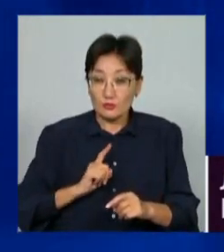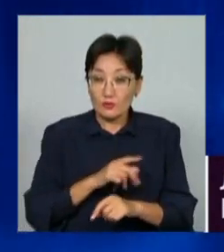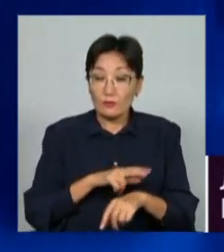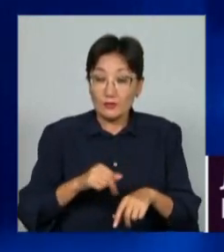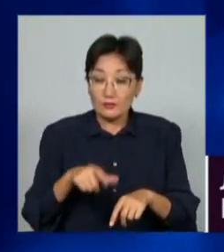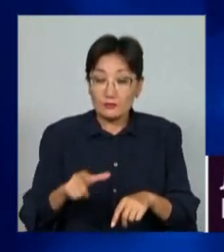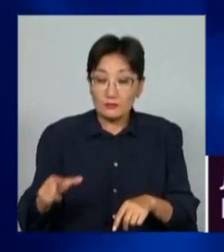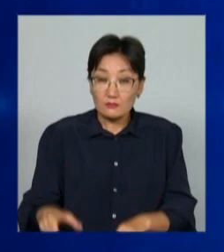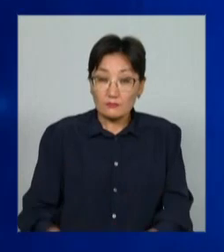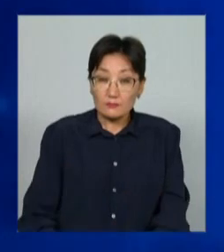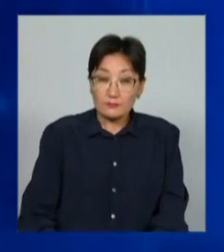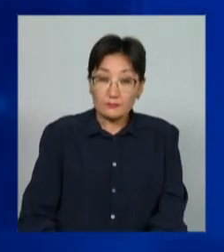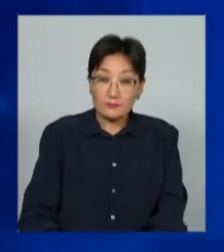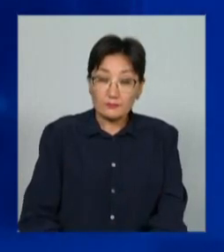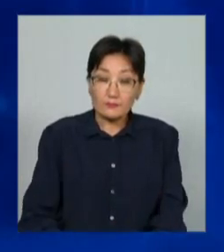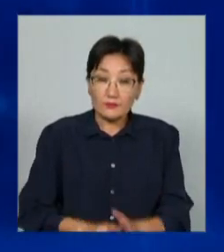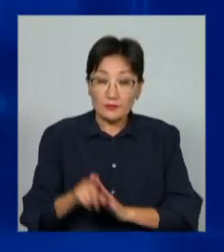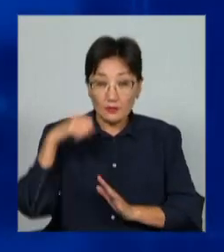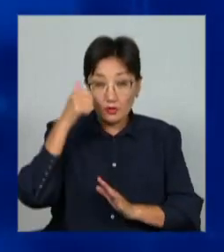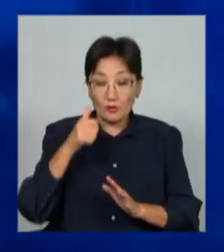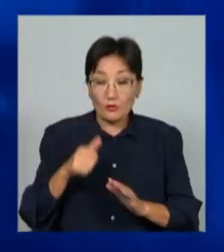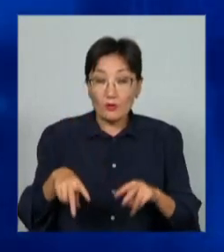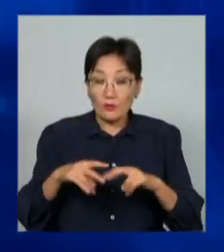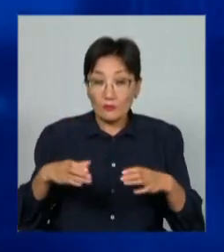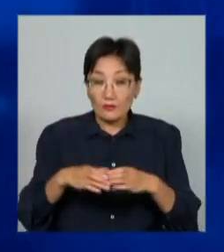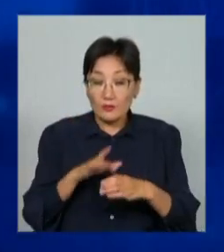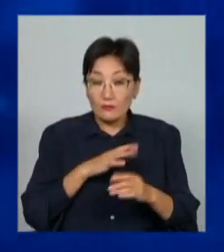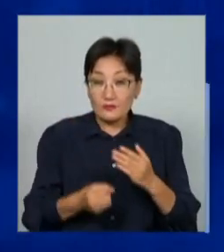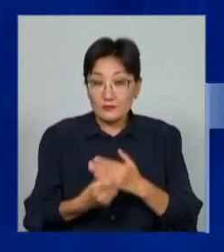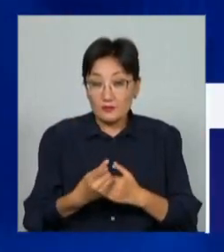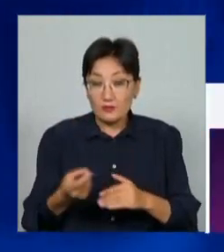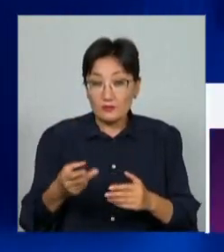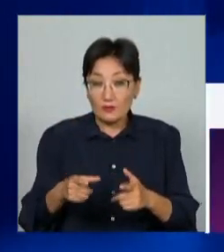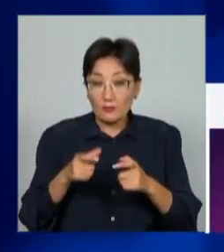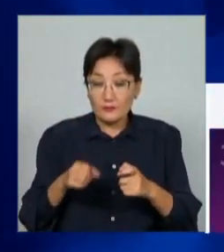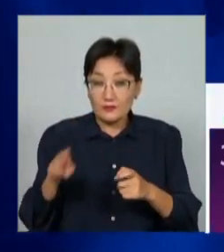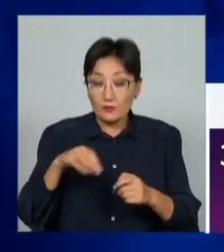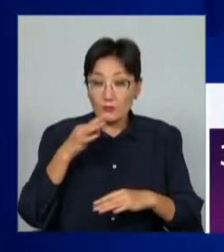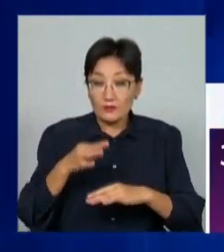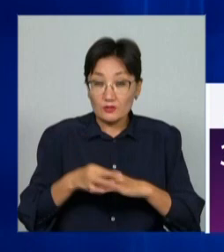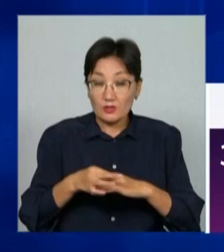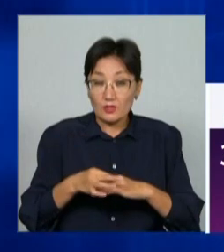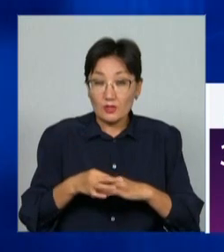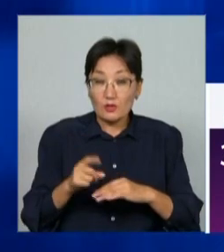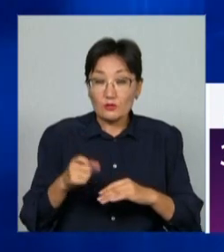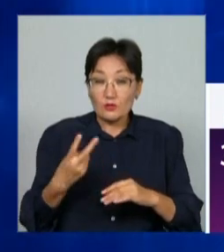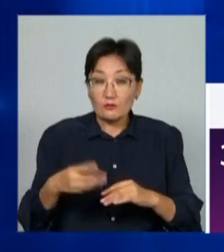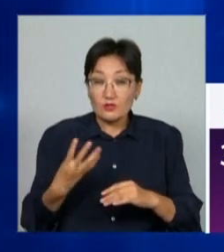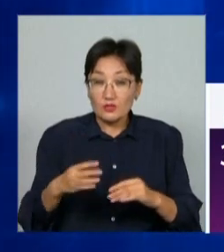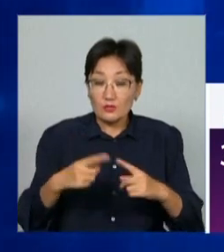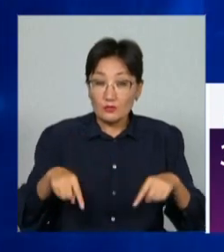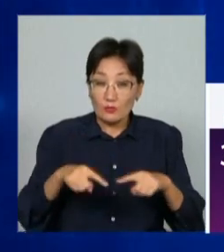полицейские. С начала года мониторинговой группой были выявлены и привлечены к административной ответственности 124